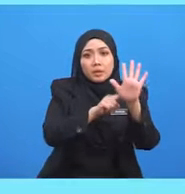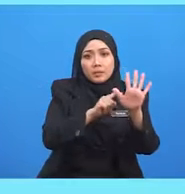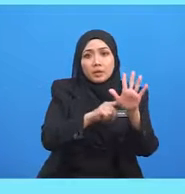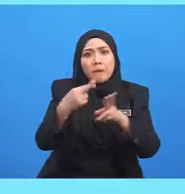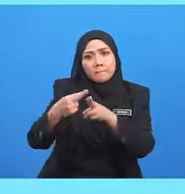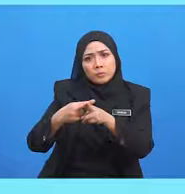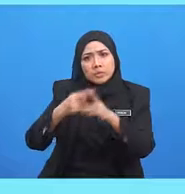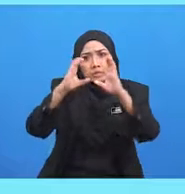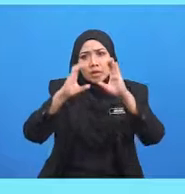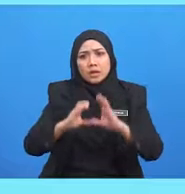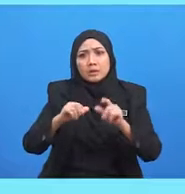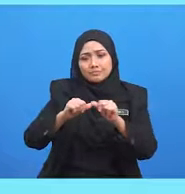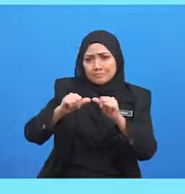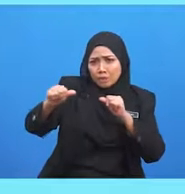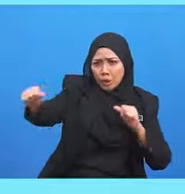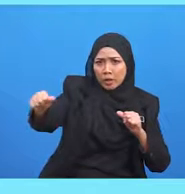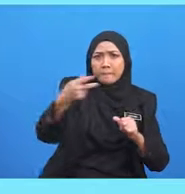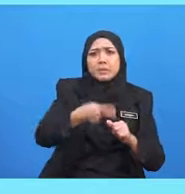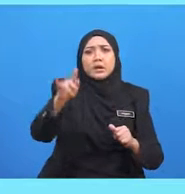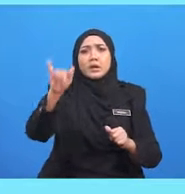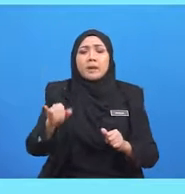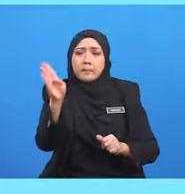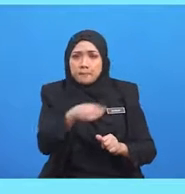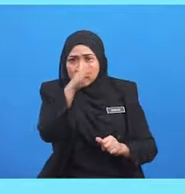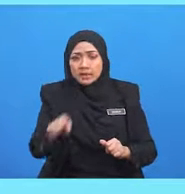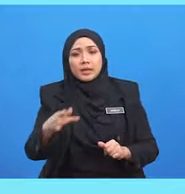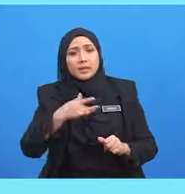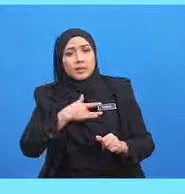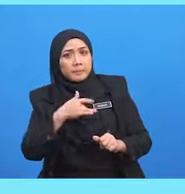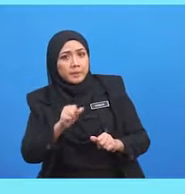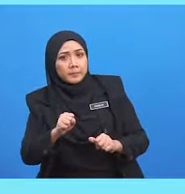cara menjauhkan perkara yang membatalkan iman.